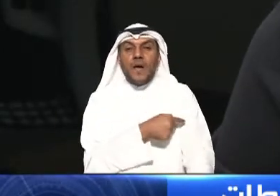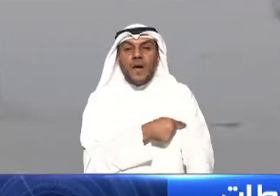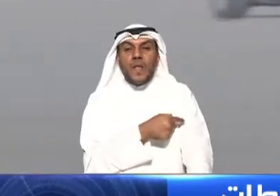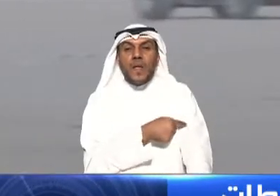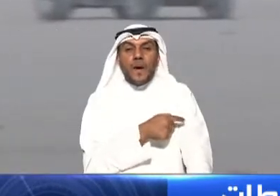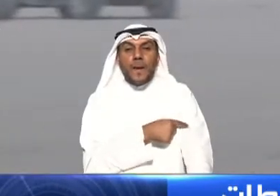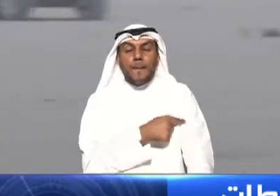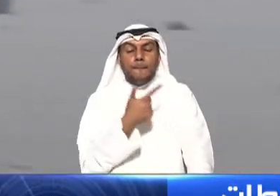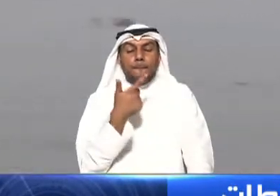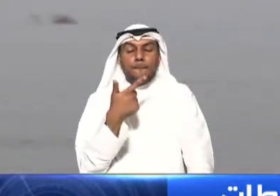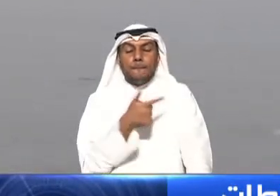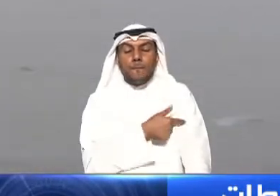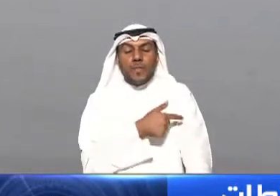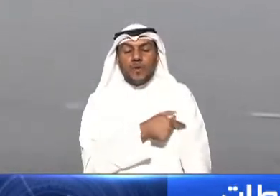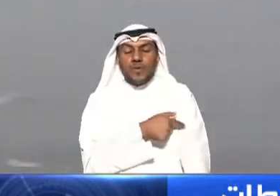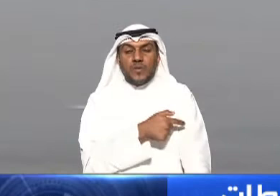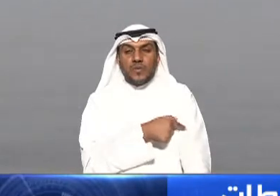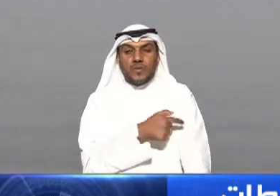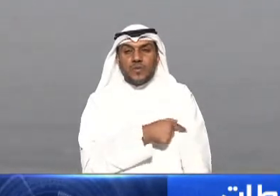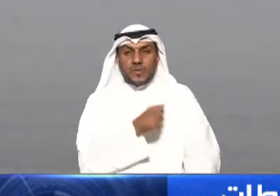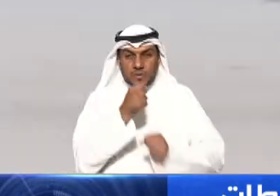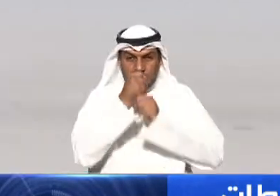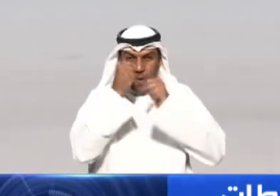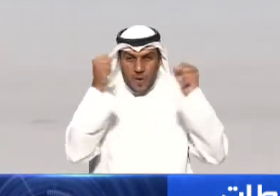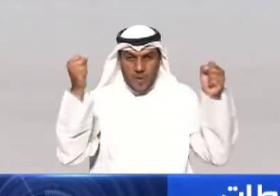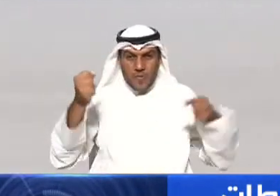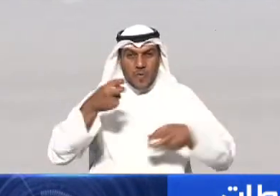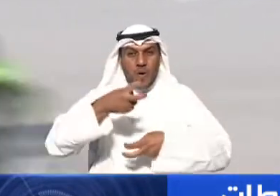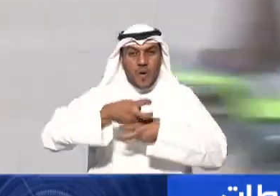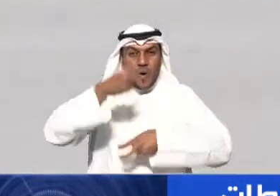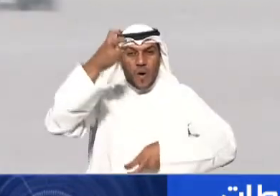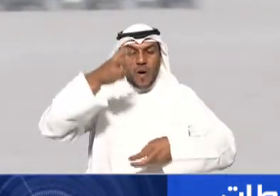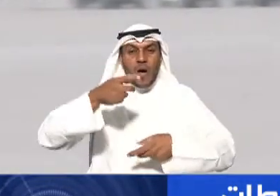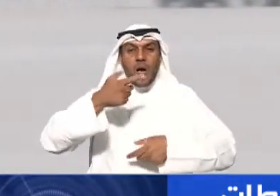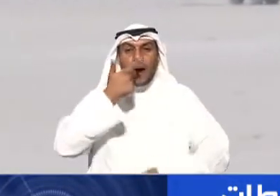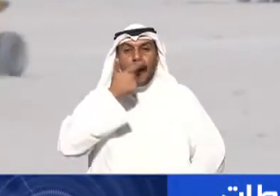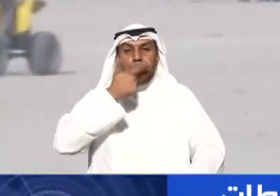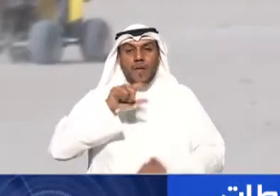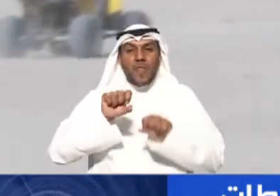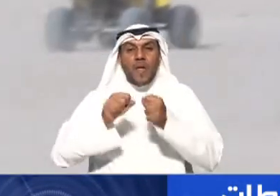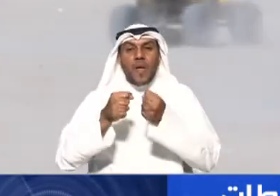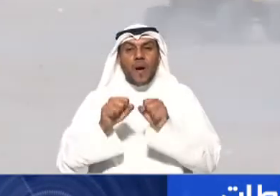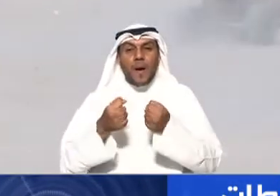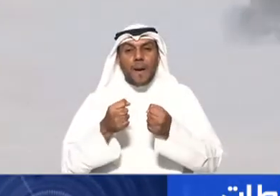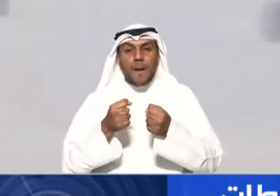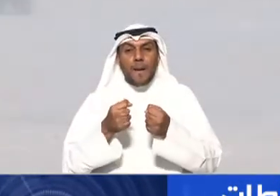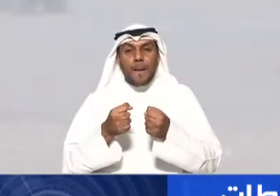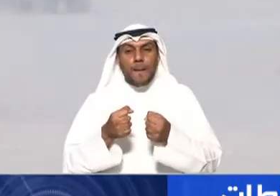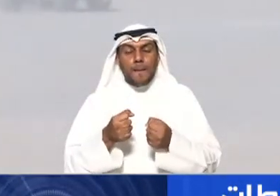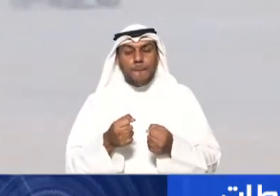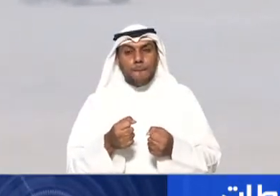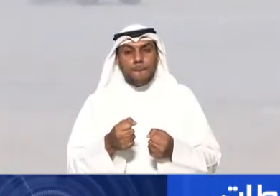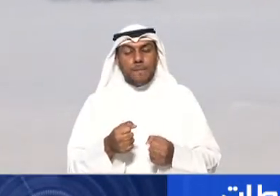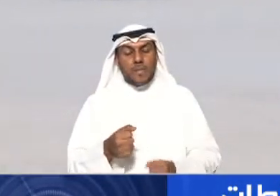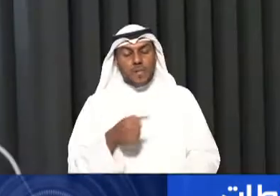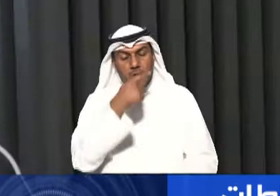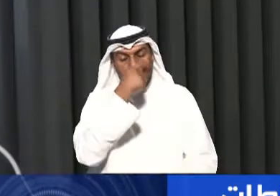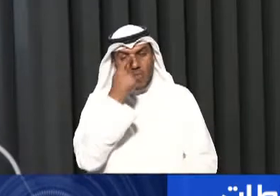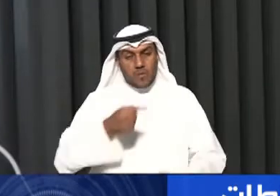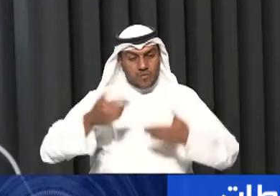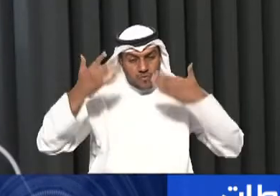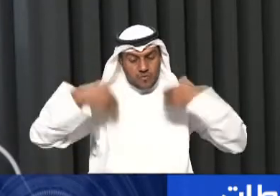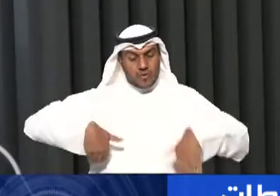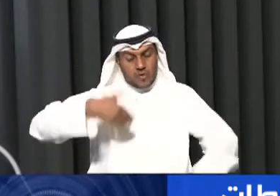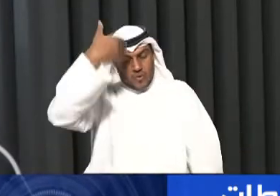البقيات تصل إلى تدخل جراحي أو شلل أو قد تؤدي إلى الموت. أغلب الإصابات طبعا نخاف منها اللي هي